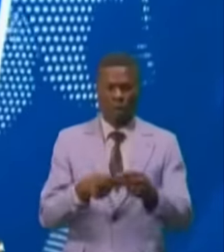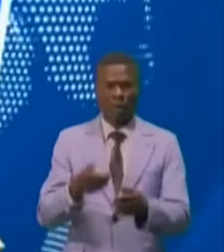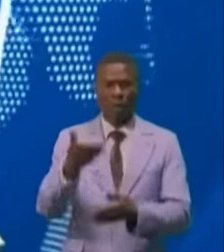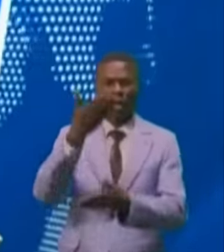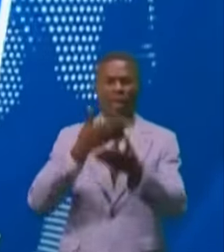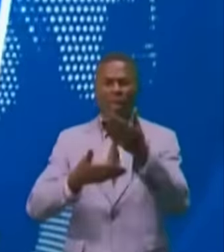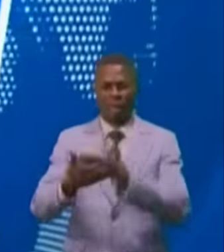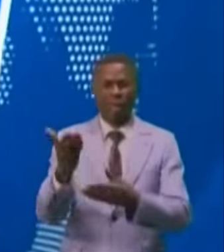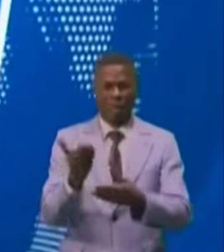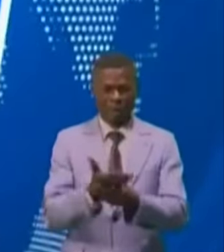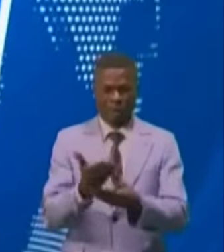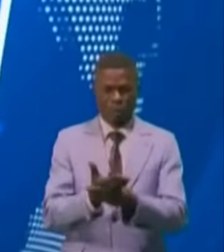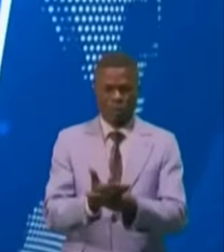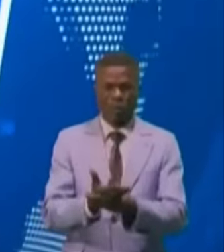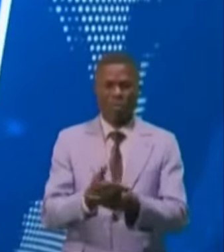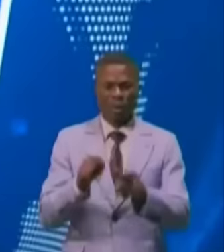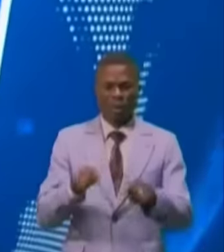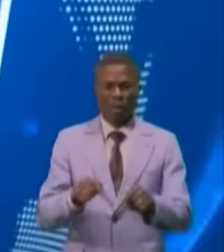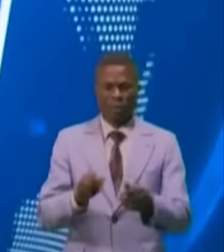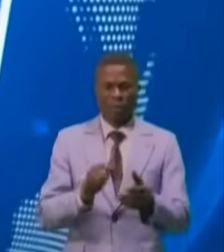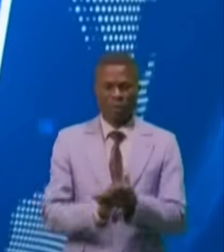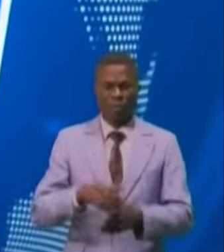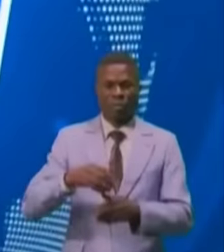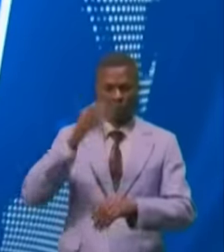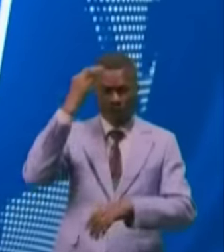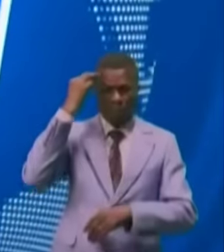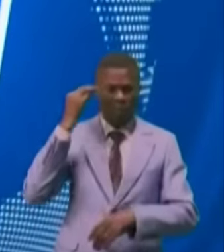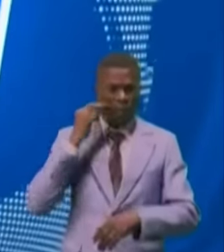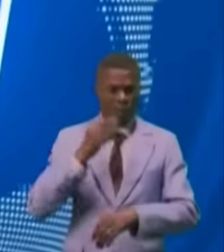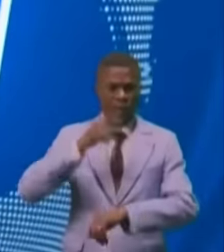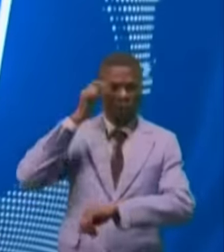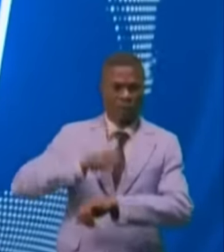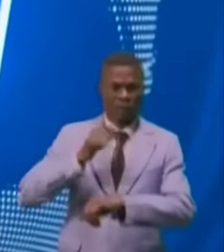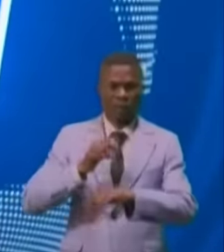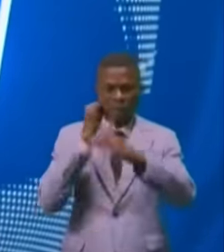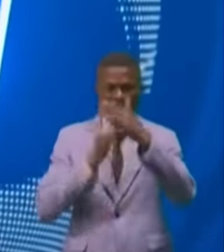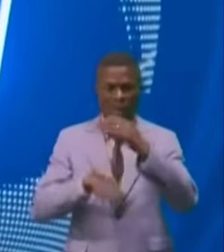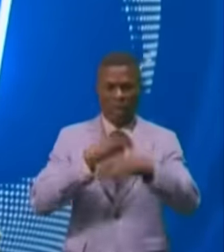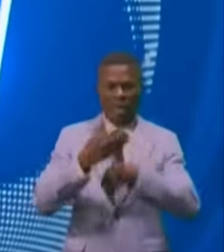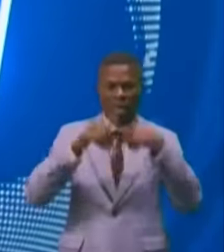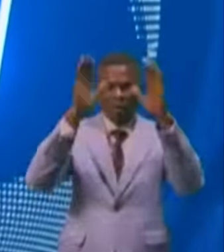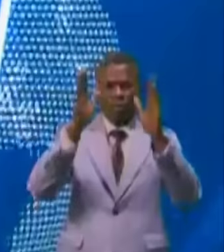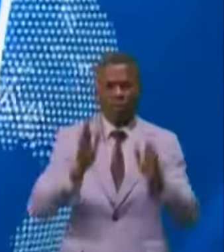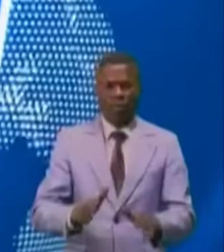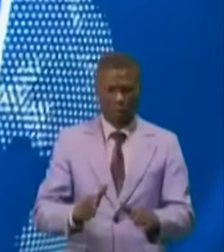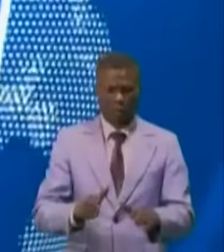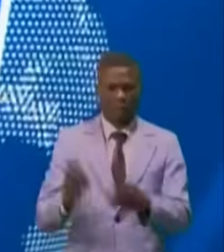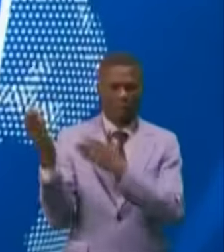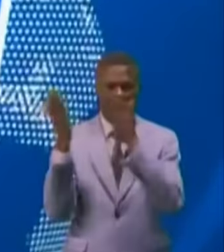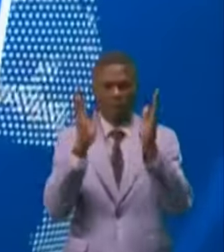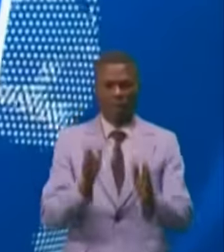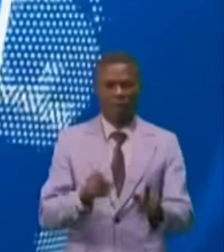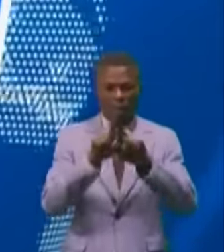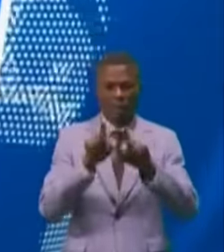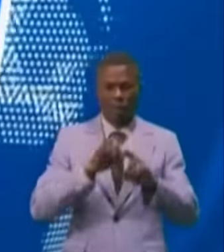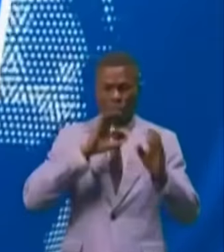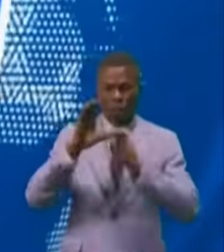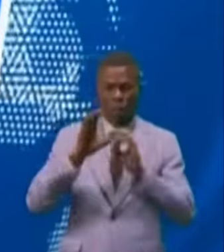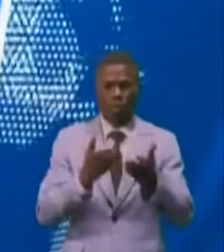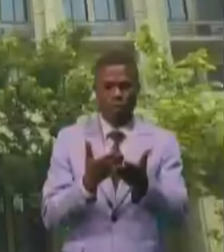aux reprises. Il s'agit notamment de la justice, de l'intérieur, des affaires étrangères, transports et voies de